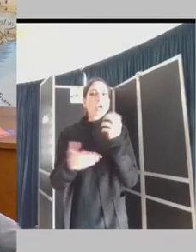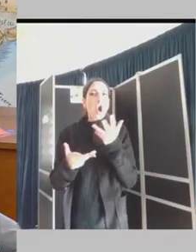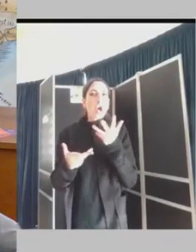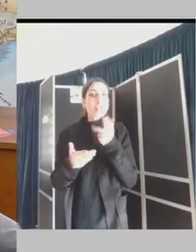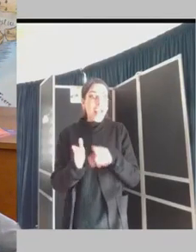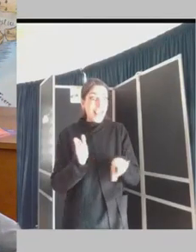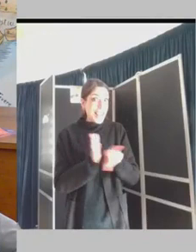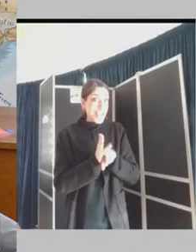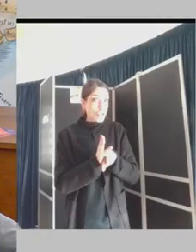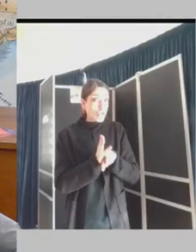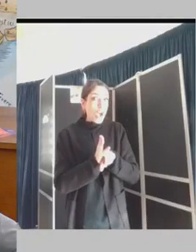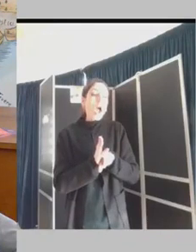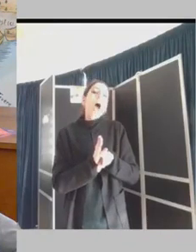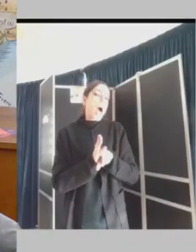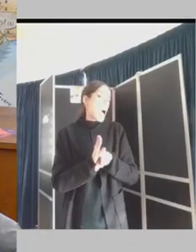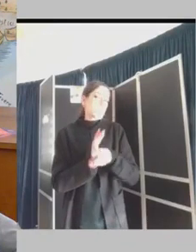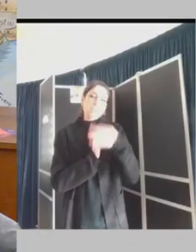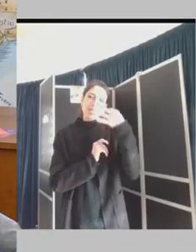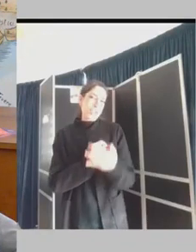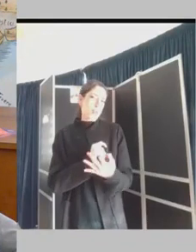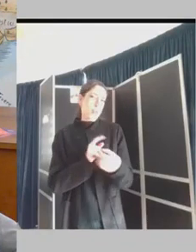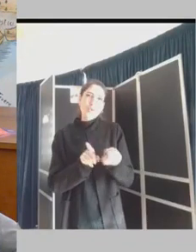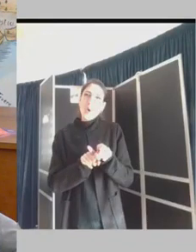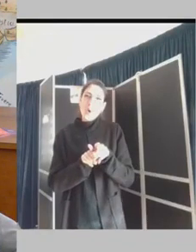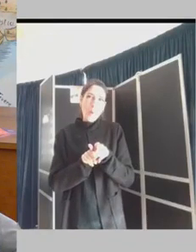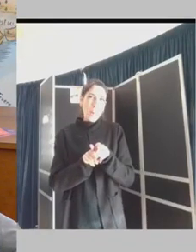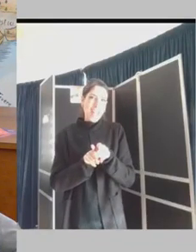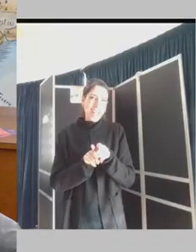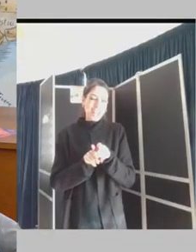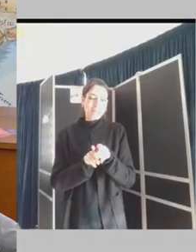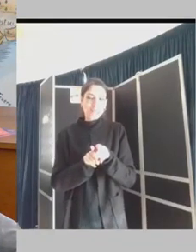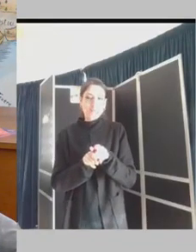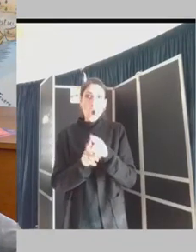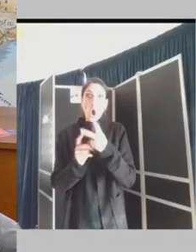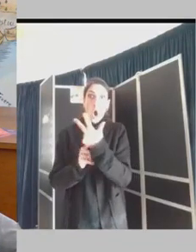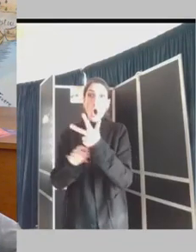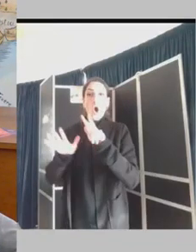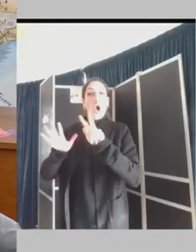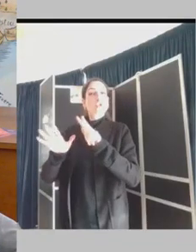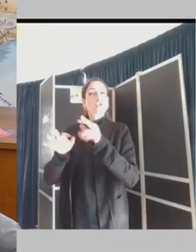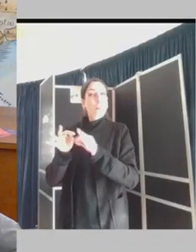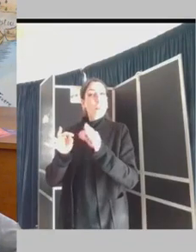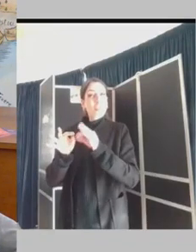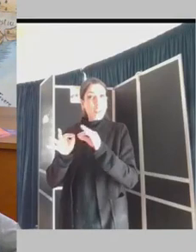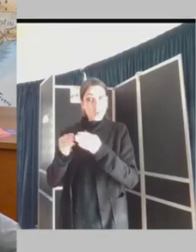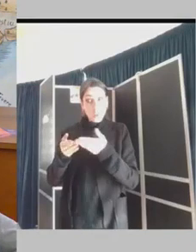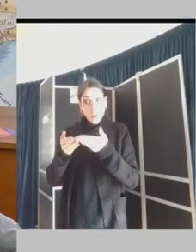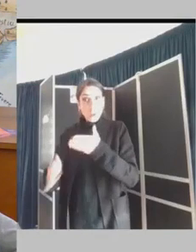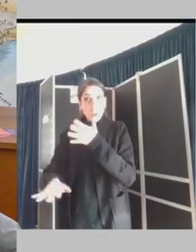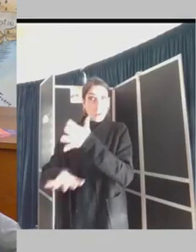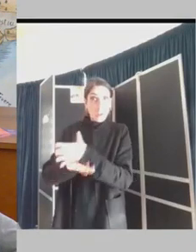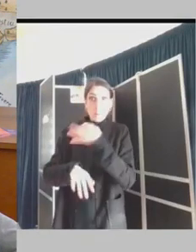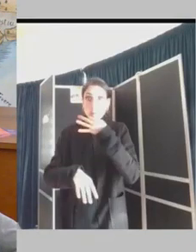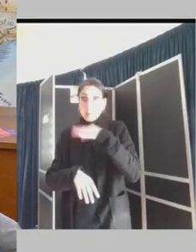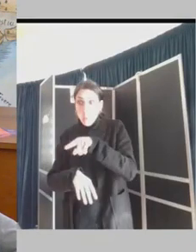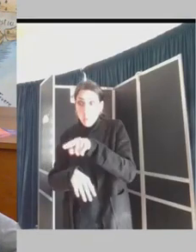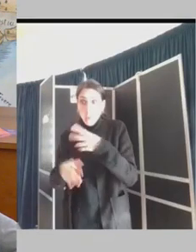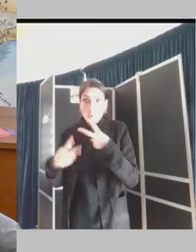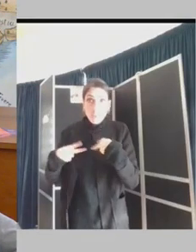famosi 8 minuti che fanno la differenza, di cui parlava una relatrice prima. Sono